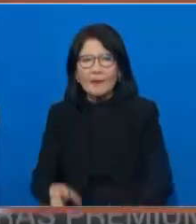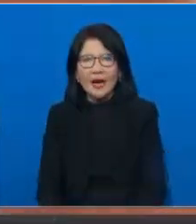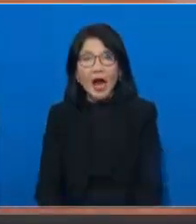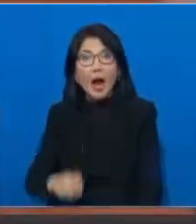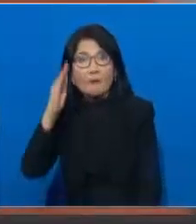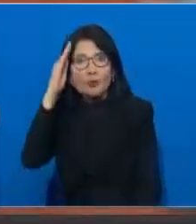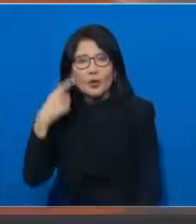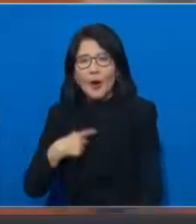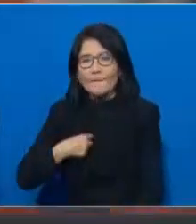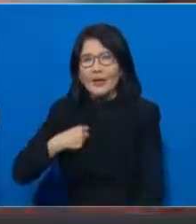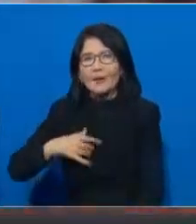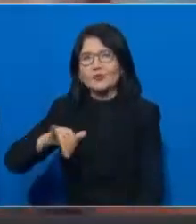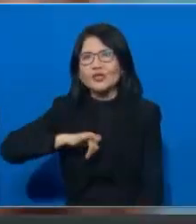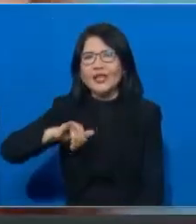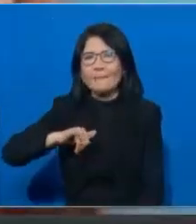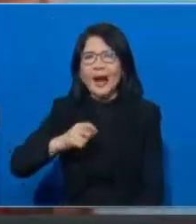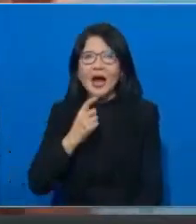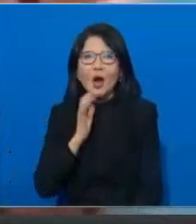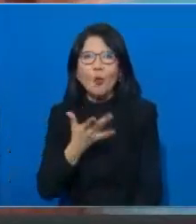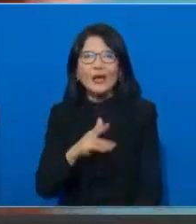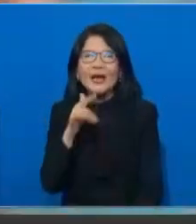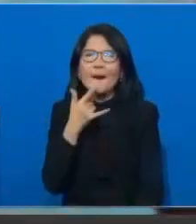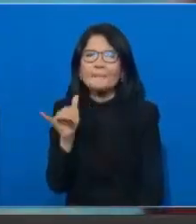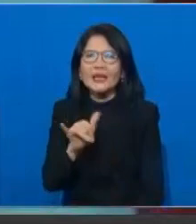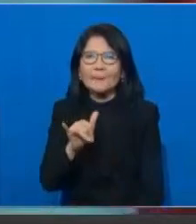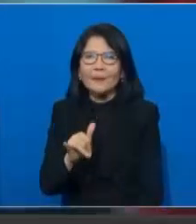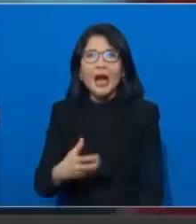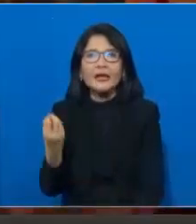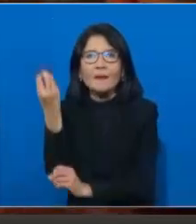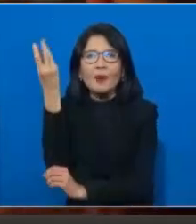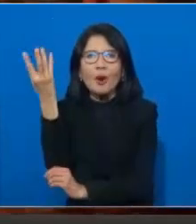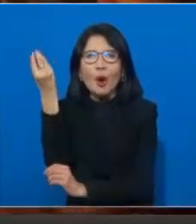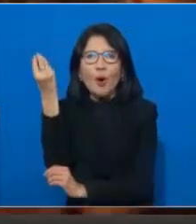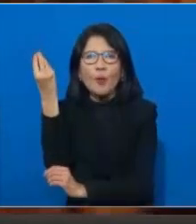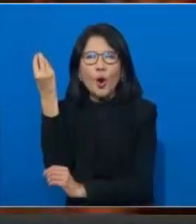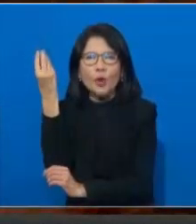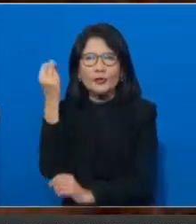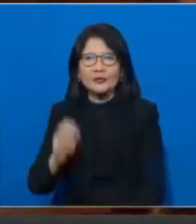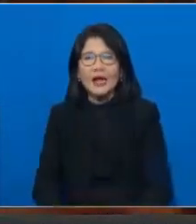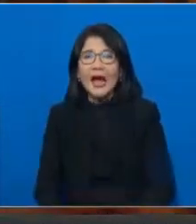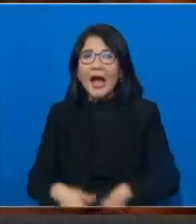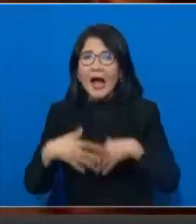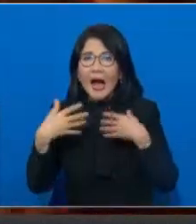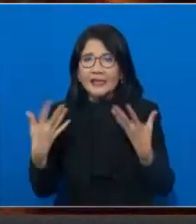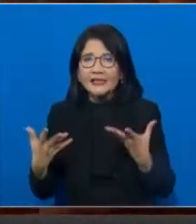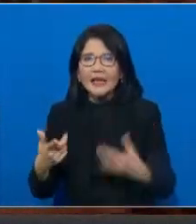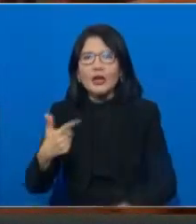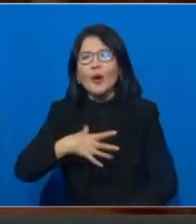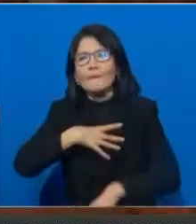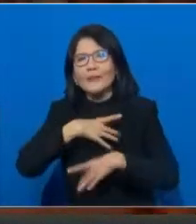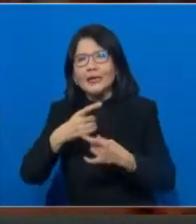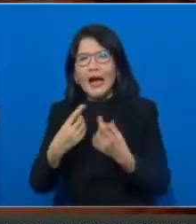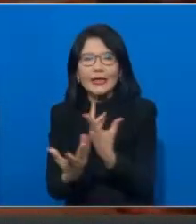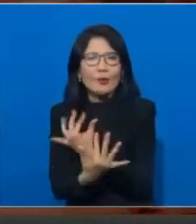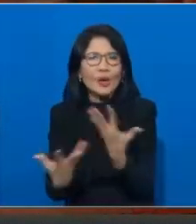juga memakai baju seragam dengan warna senada serta membawa obor. Alhasil, aksi mereka ini menarik perhatian